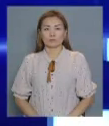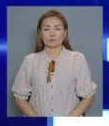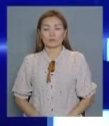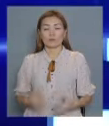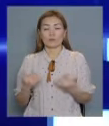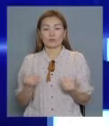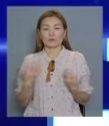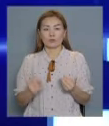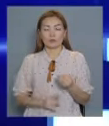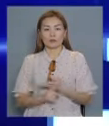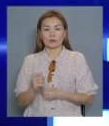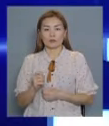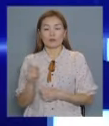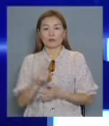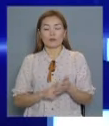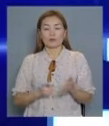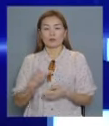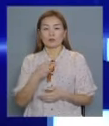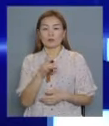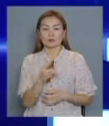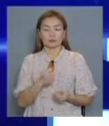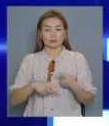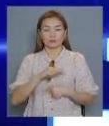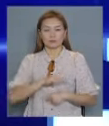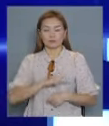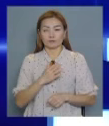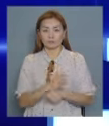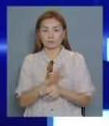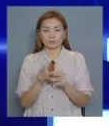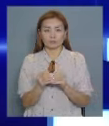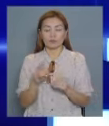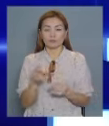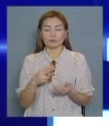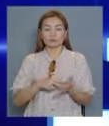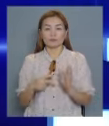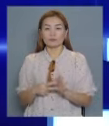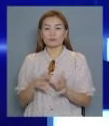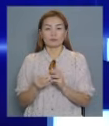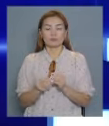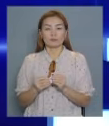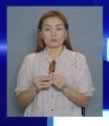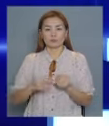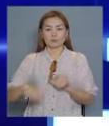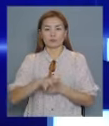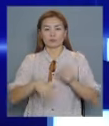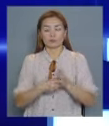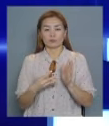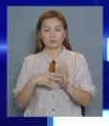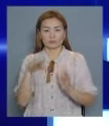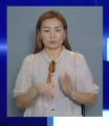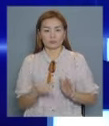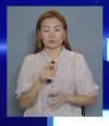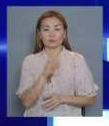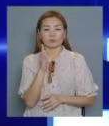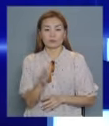С сегодняшнего дня началась подача заявок на гранты для предпринимательства. В рамках нацпроекта в этом году по стране выделено 9 тысяч